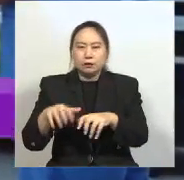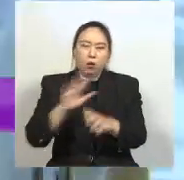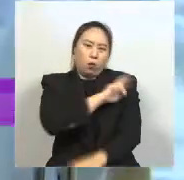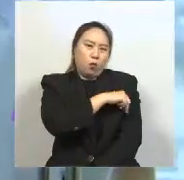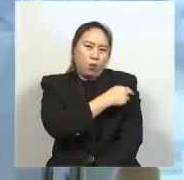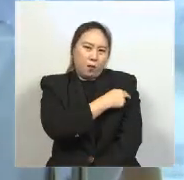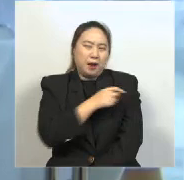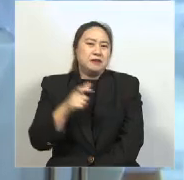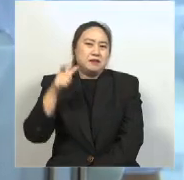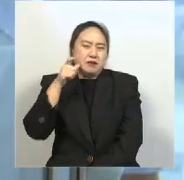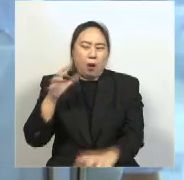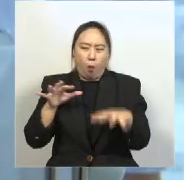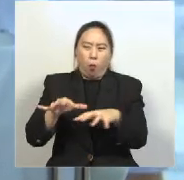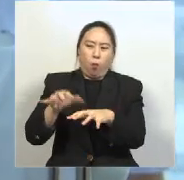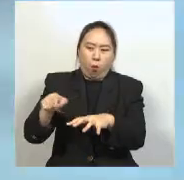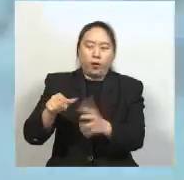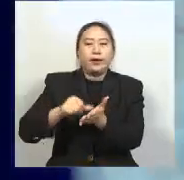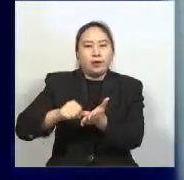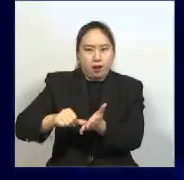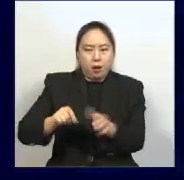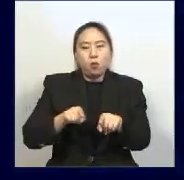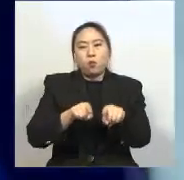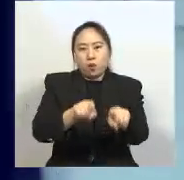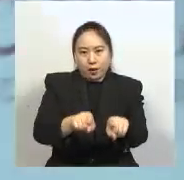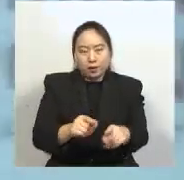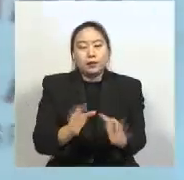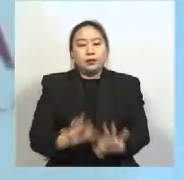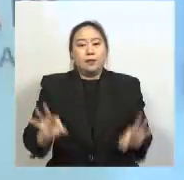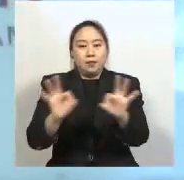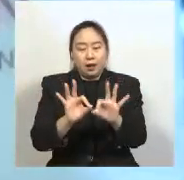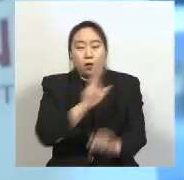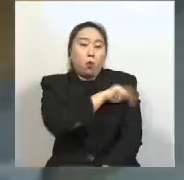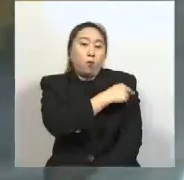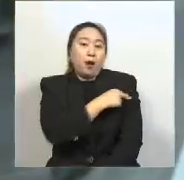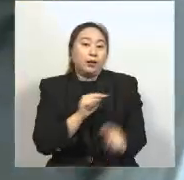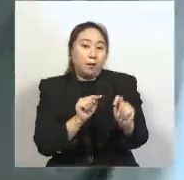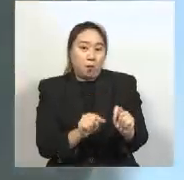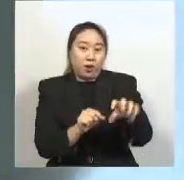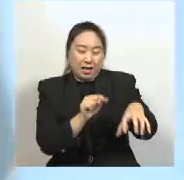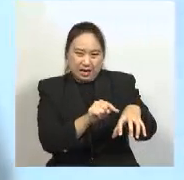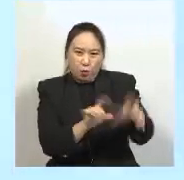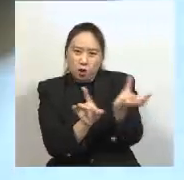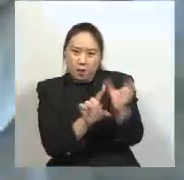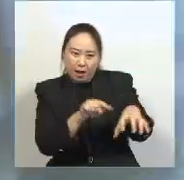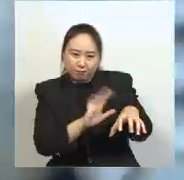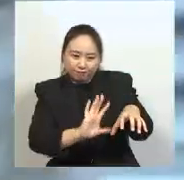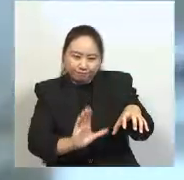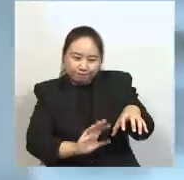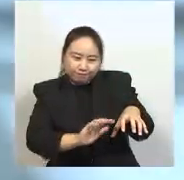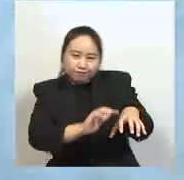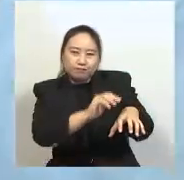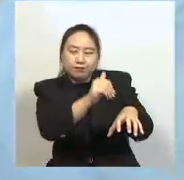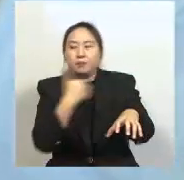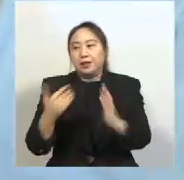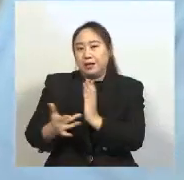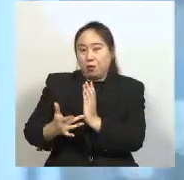รงพยาบาลขนาดใหญ่โดยยกระดับโรงพยาบาลส่งเสริมสุขภาพประจำตำบลและนำเทคโนโลยีเข้ามาช่วยในการรักษา